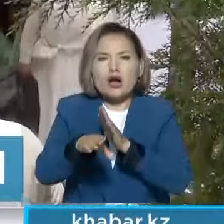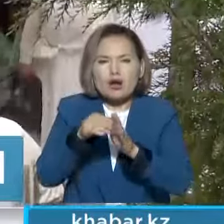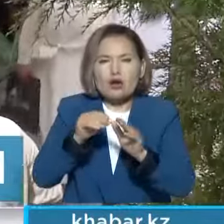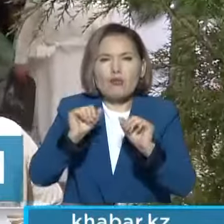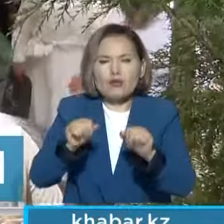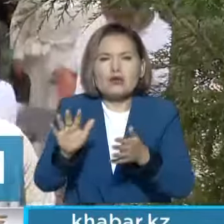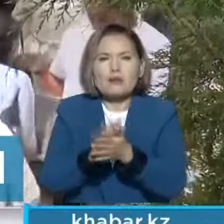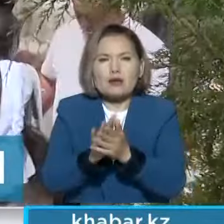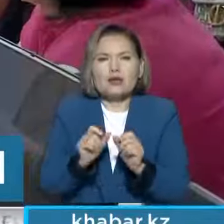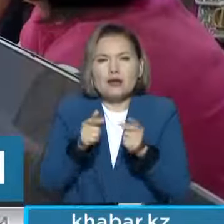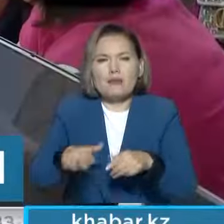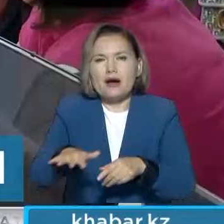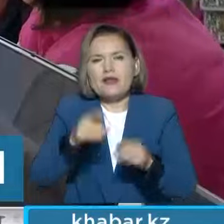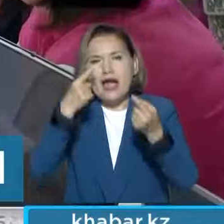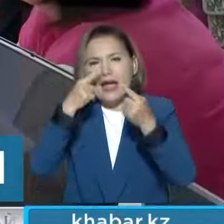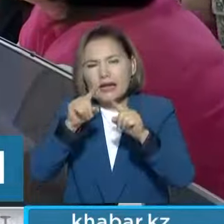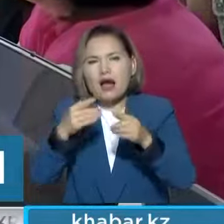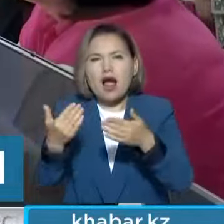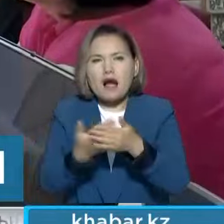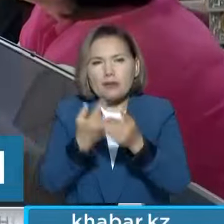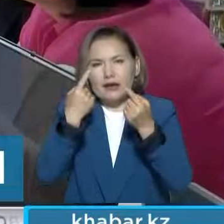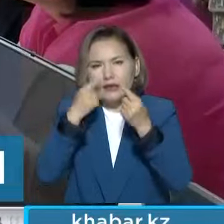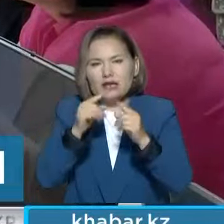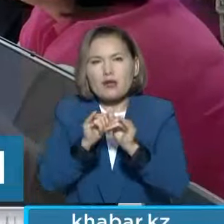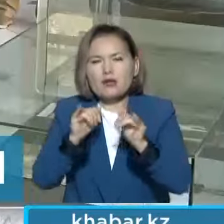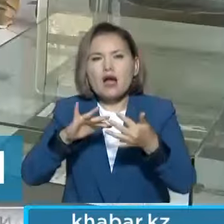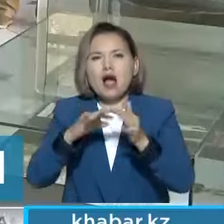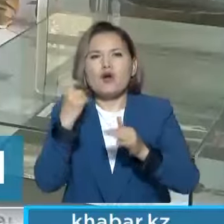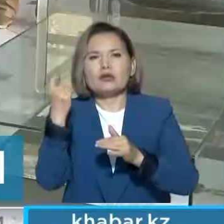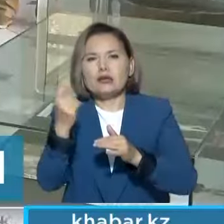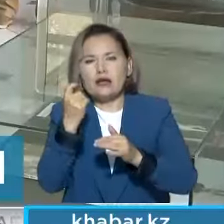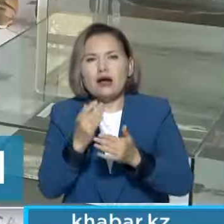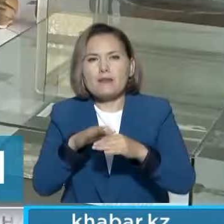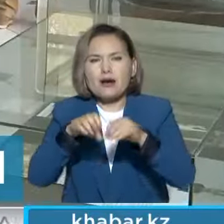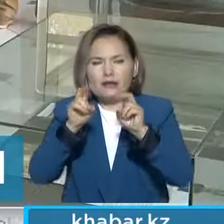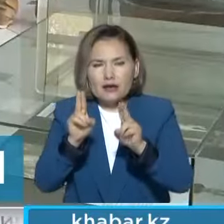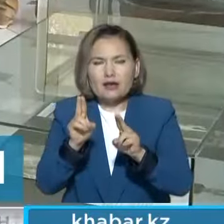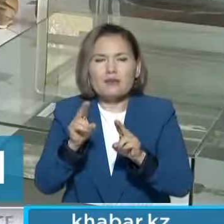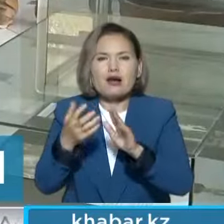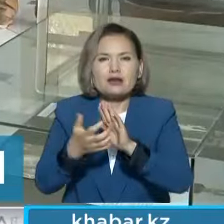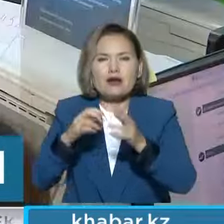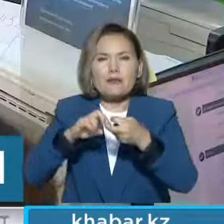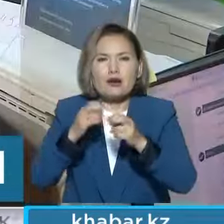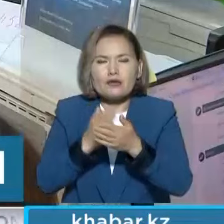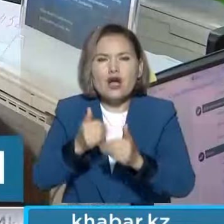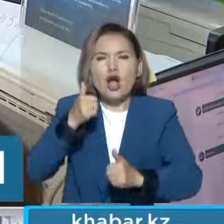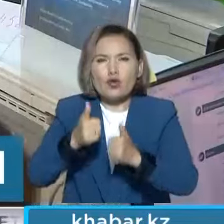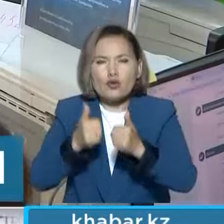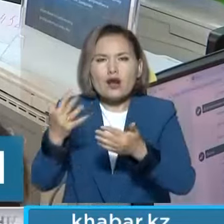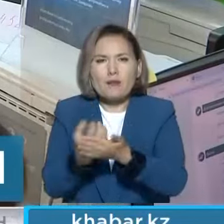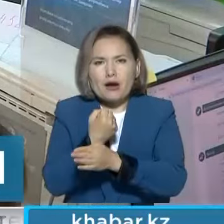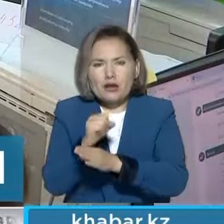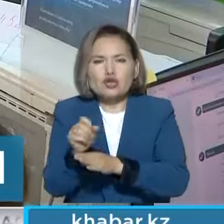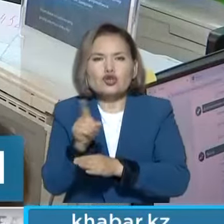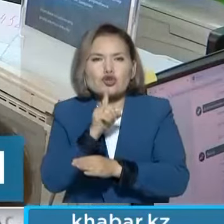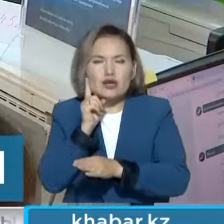алады. Бұл аймақтарда инженер, ақпараттық технологиялар және ауыл шаруашылығы саласы мамандары тапшы. Конкурстан өткен жастар тегін